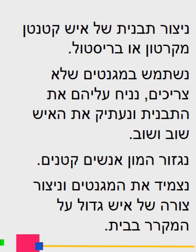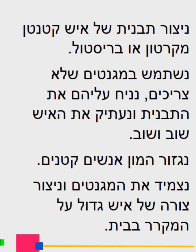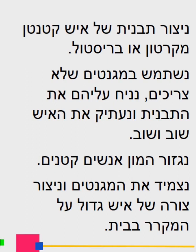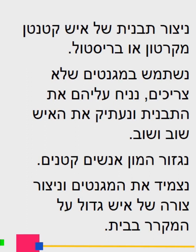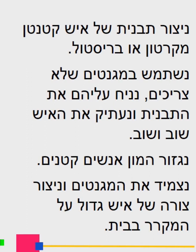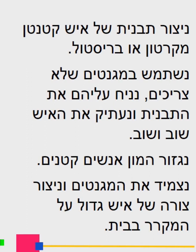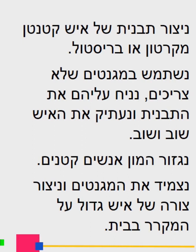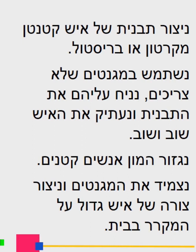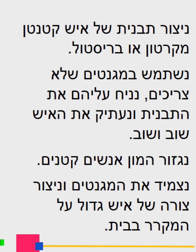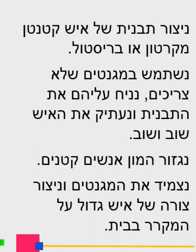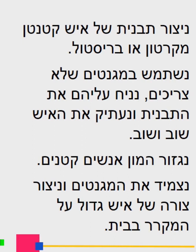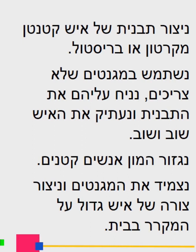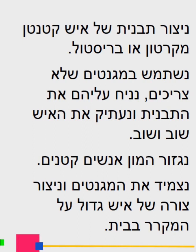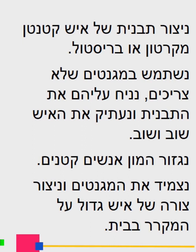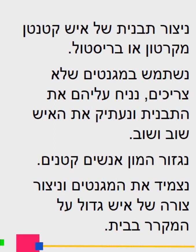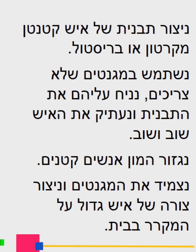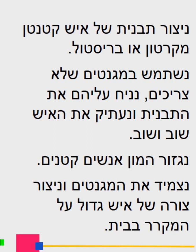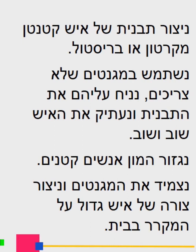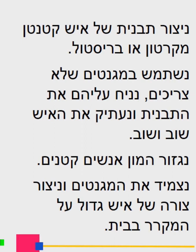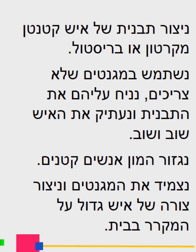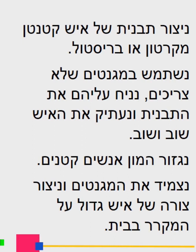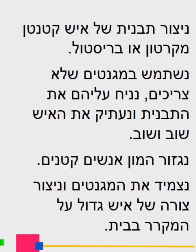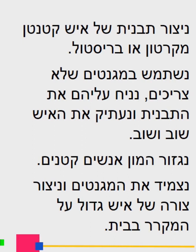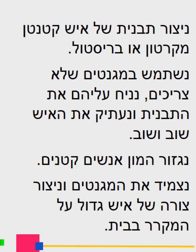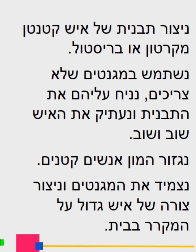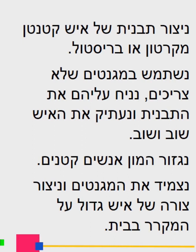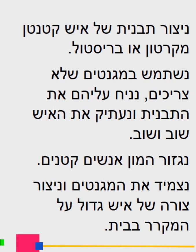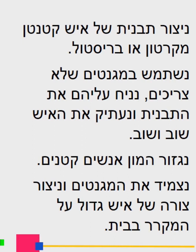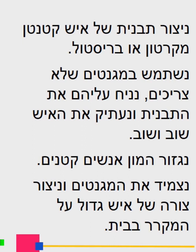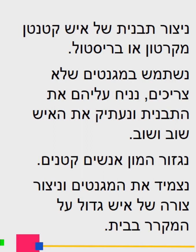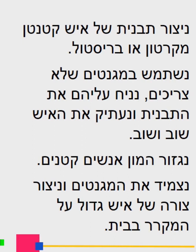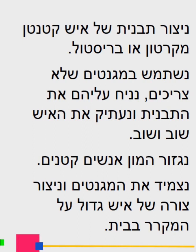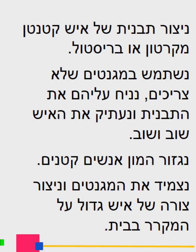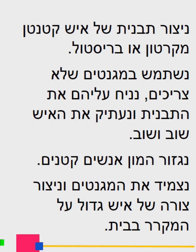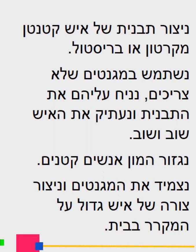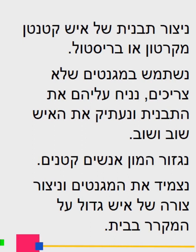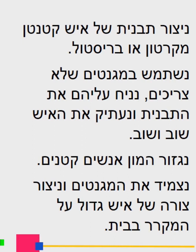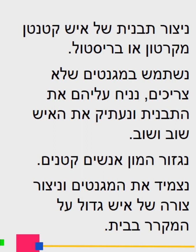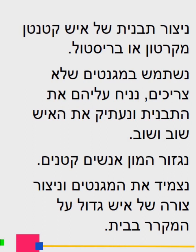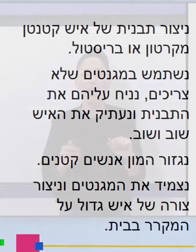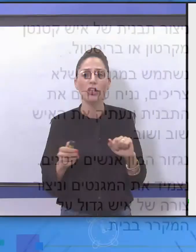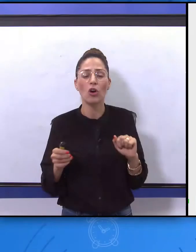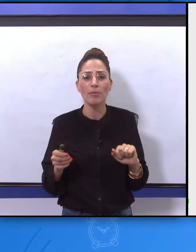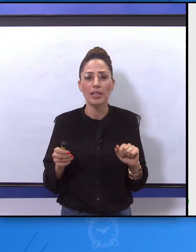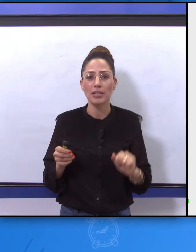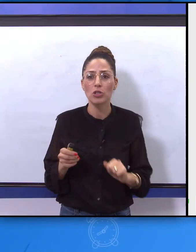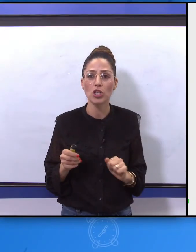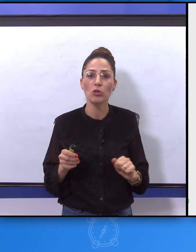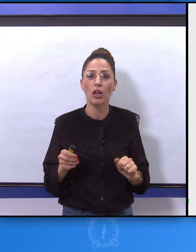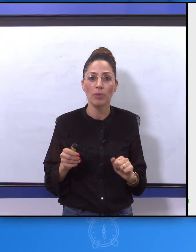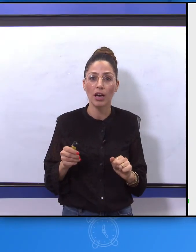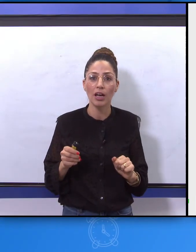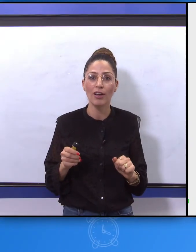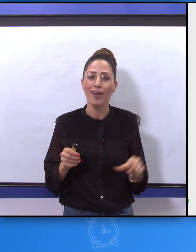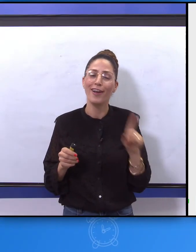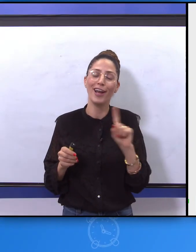לייצר שבלונה, יש לנו את האיש הקטן זה שבלונה, ולהעתיק אותה מספר פעמים על הקרטון או על הבריסטול. ואז ניקח את כל המגנטים שיש לנו